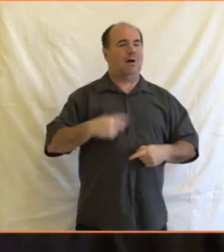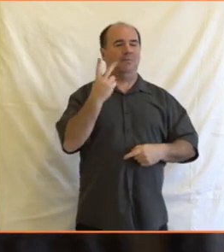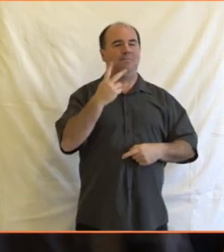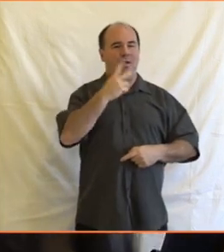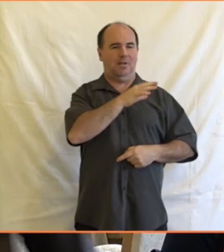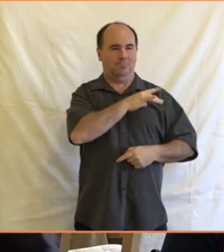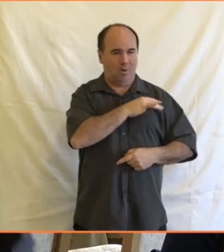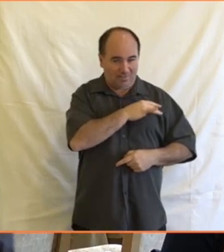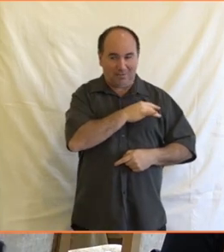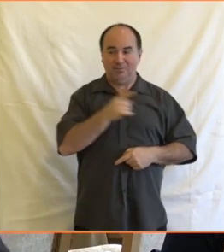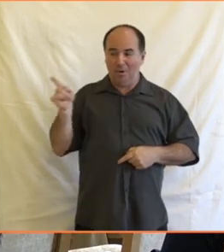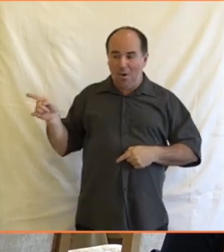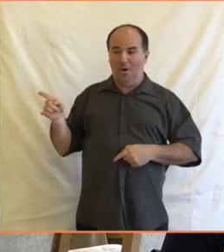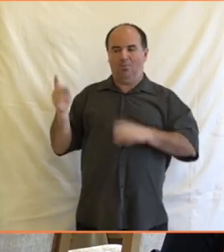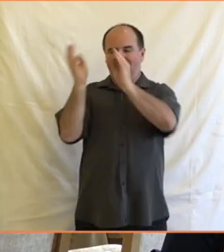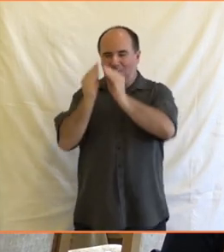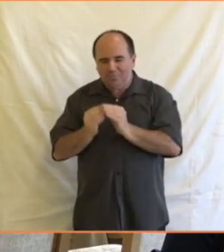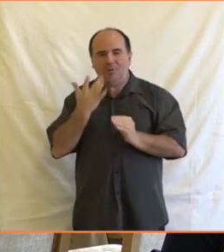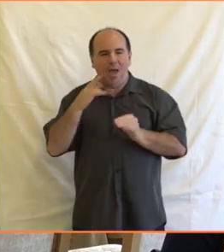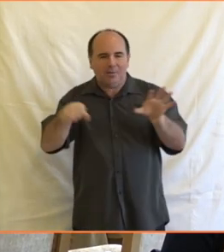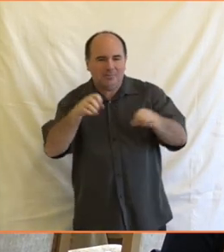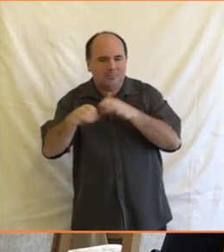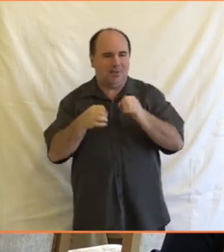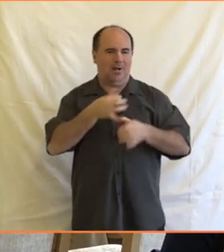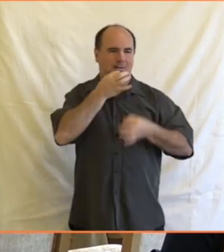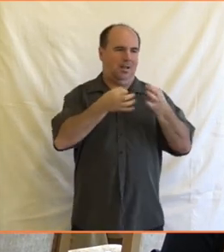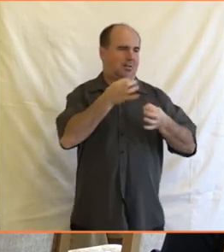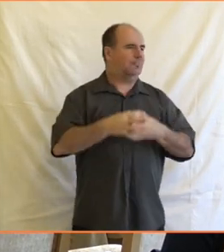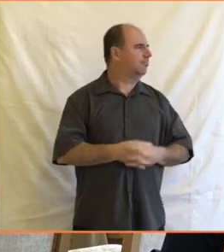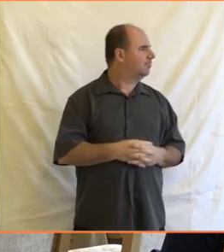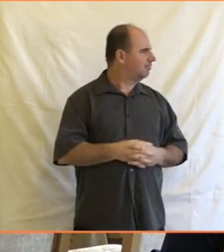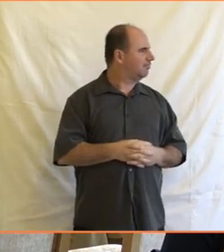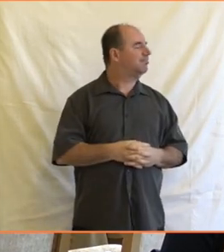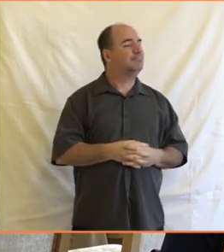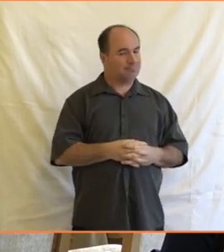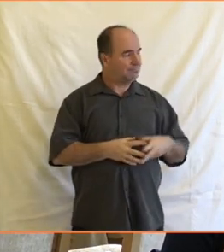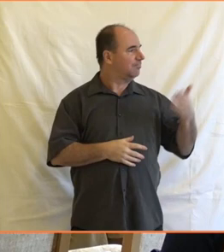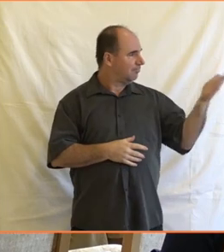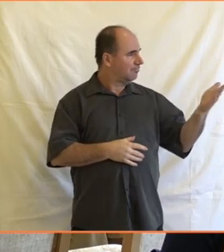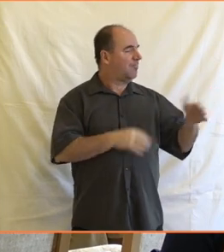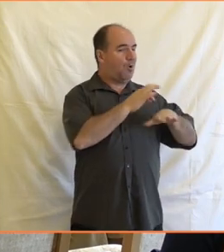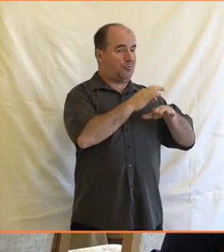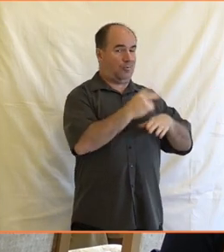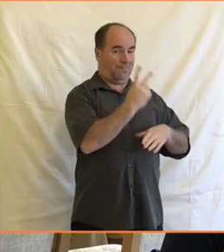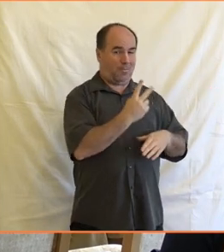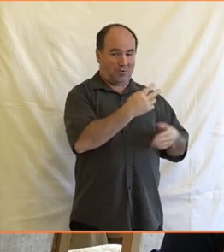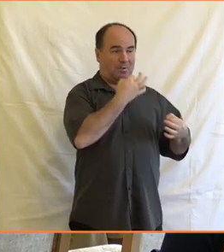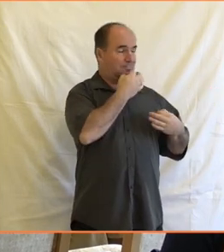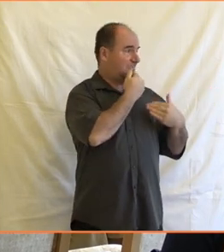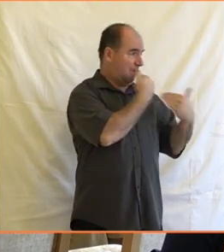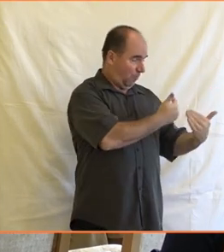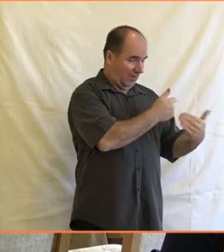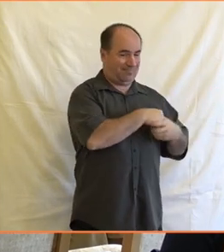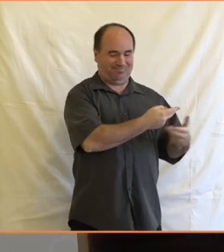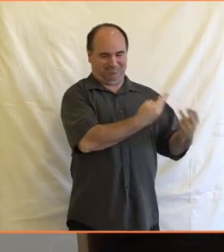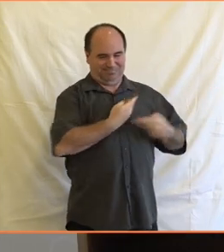sběr dat vypadal a jak ta základní data vypadají. Tak děkuji panu doktoru Vobořilovi i ode mě hezké dobré ráno či